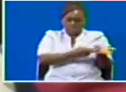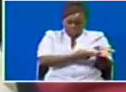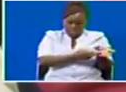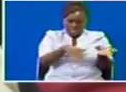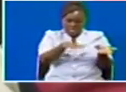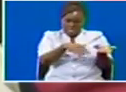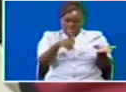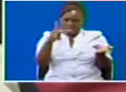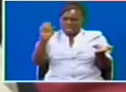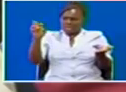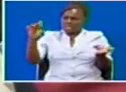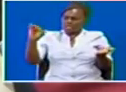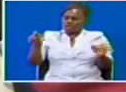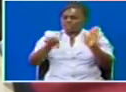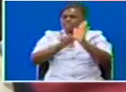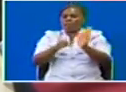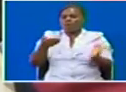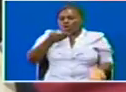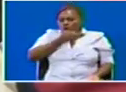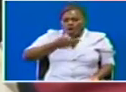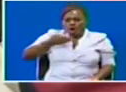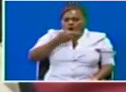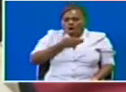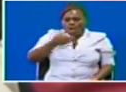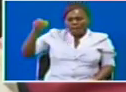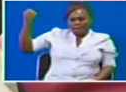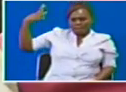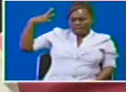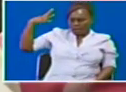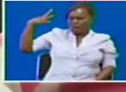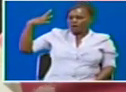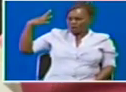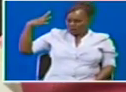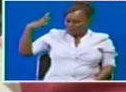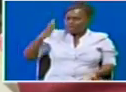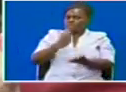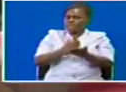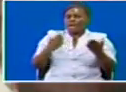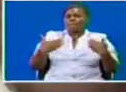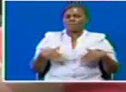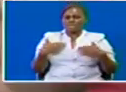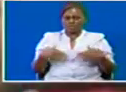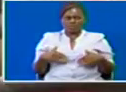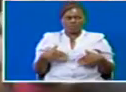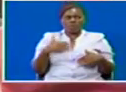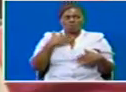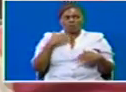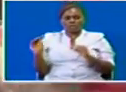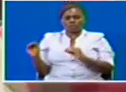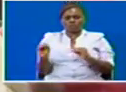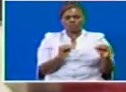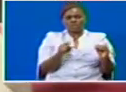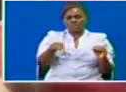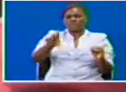eneo la Kerio kama mafuta, kama energy, ambaye ni kama kuna watu wanataka kudisplace watu ili